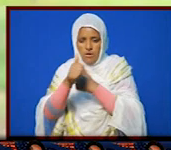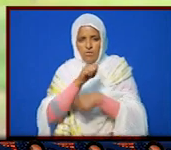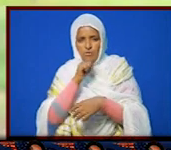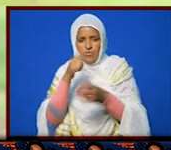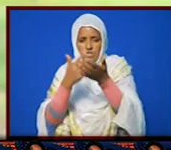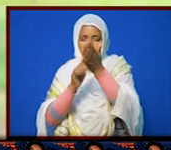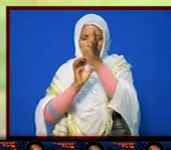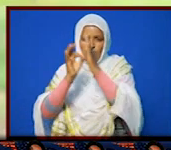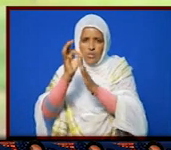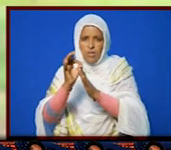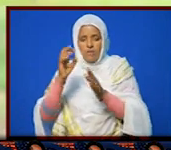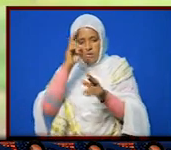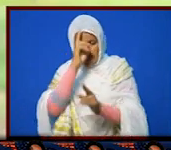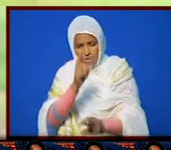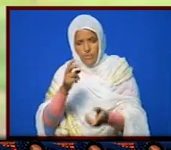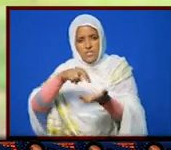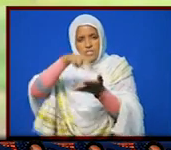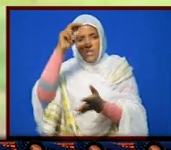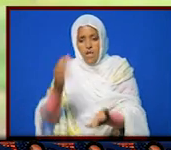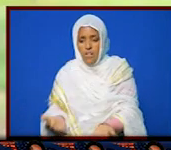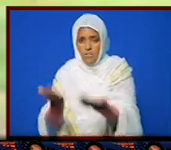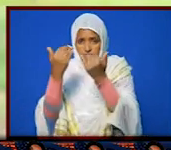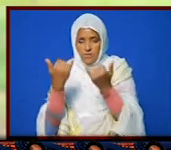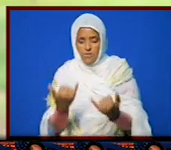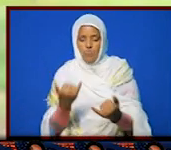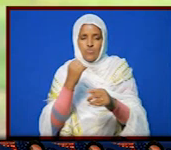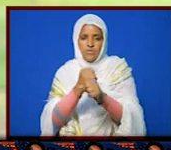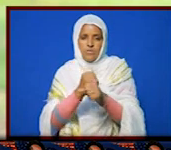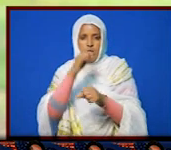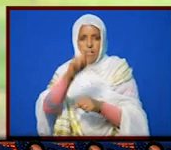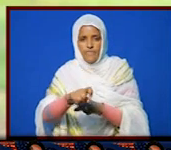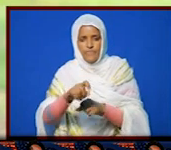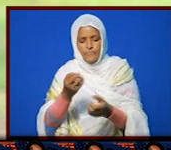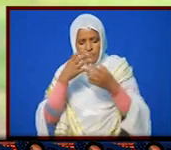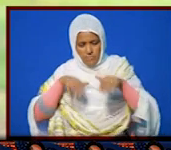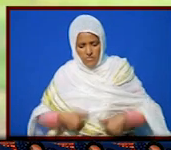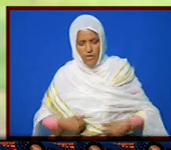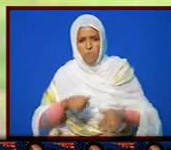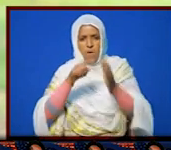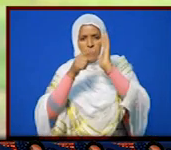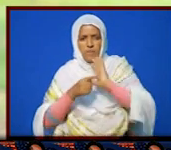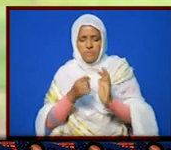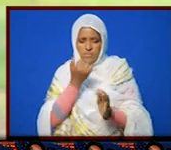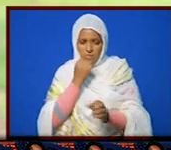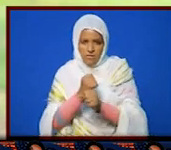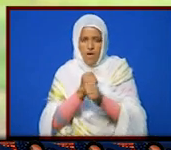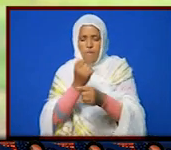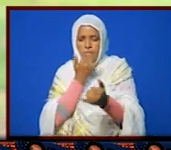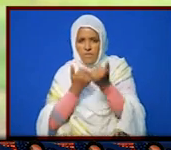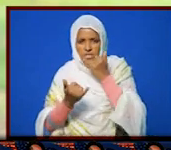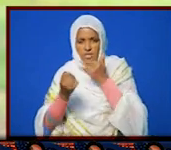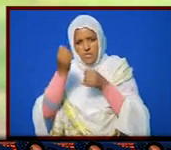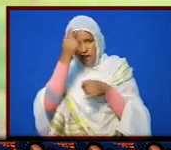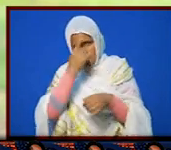ነው የተጻፈው። ስለዚህ ከነዚያ ጋራ ለመቆጠር ወይም ደግሞ የክብር ትንሳኤ ለመነሳት ስራው አሁን ነው። ይሄ ደግሞ ብዙ ድካም አይጠይቅም።